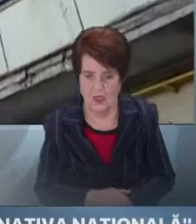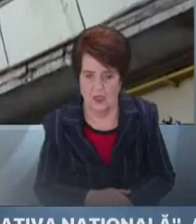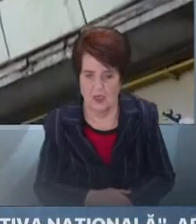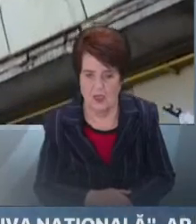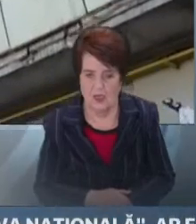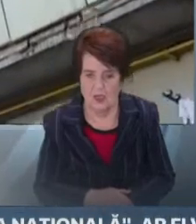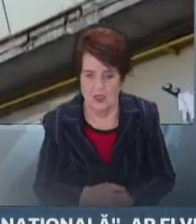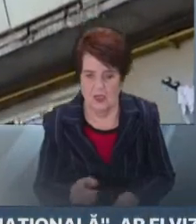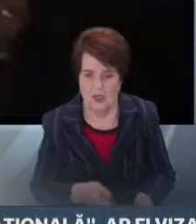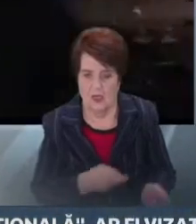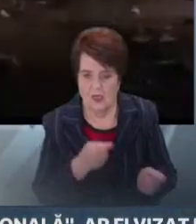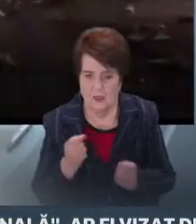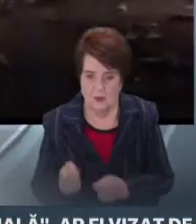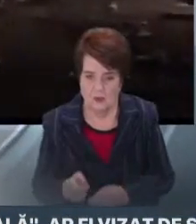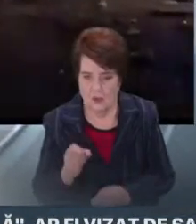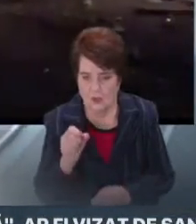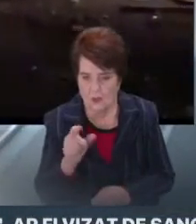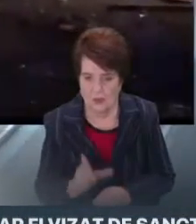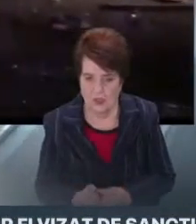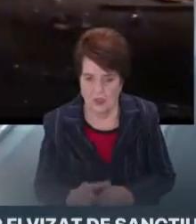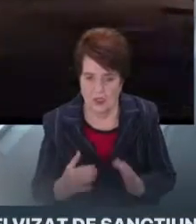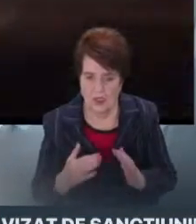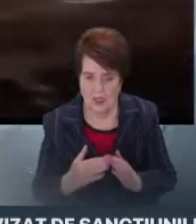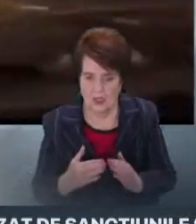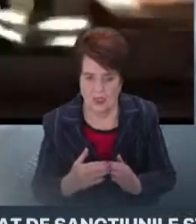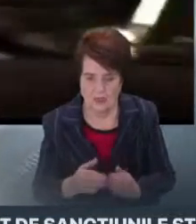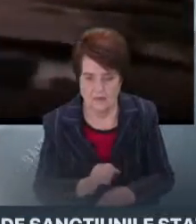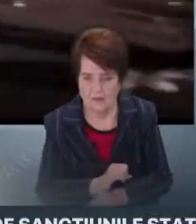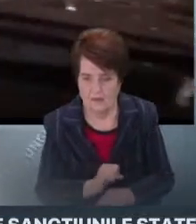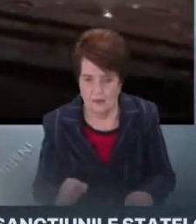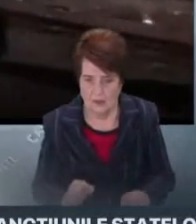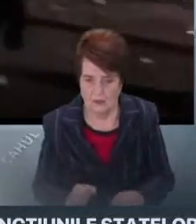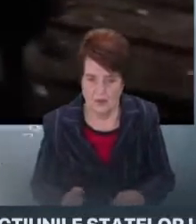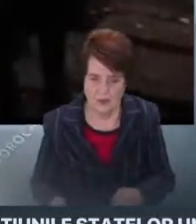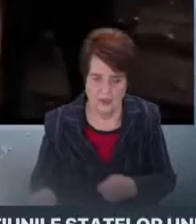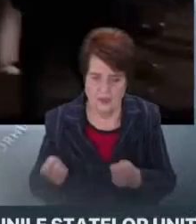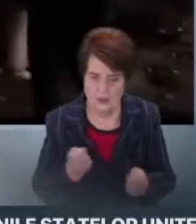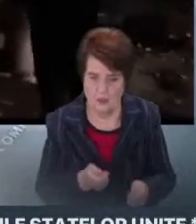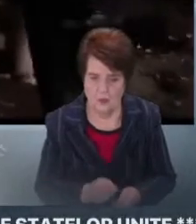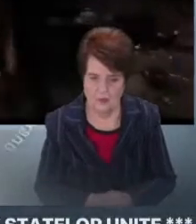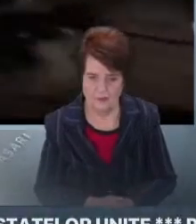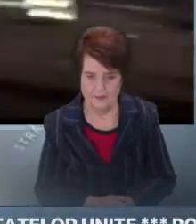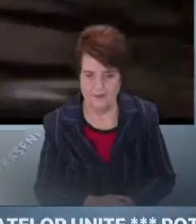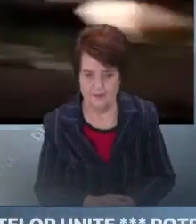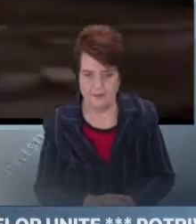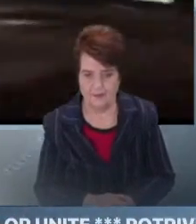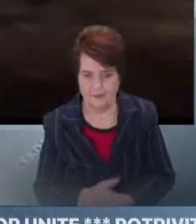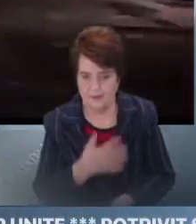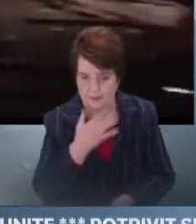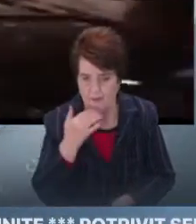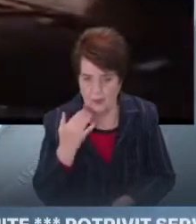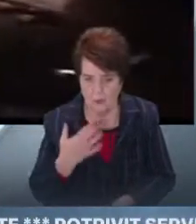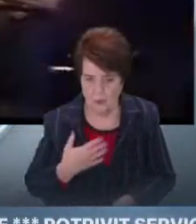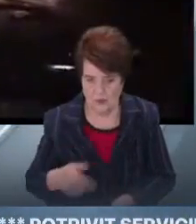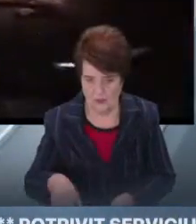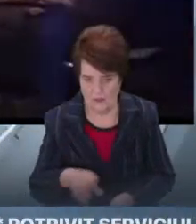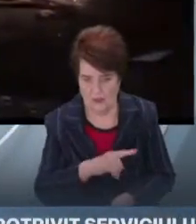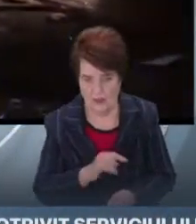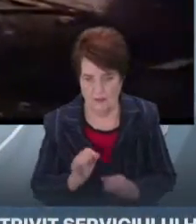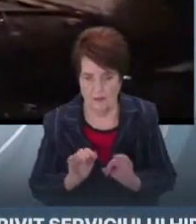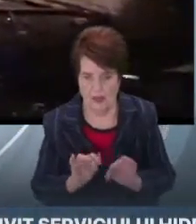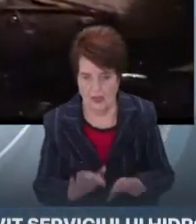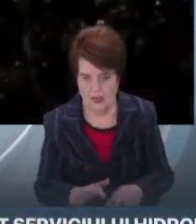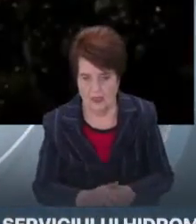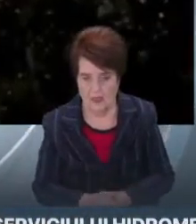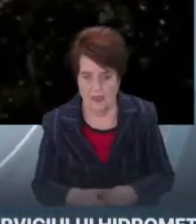Aducerea buteliilor în încăperile date. Totodată, mulți dintre noi practică,